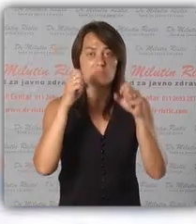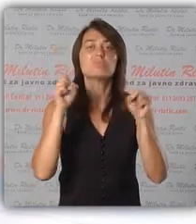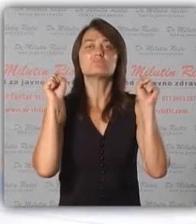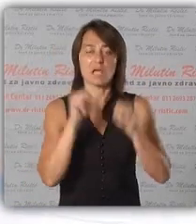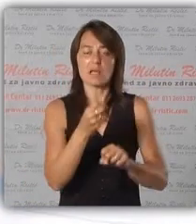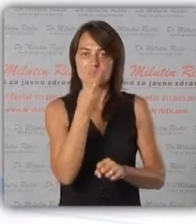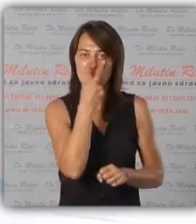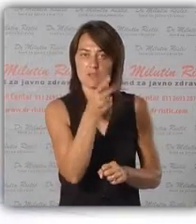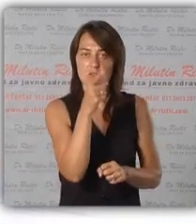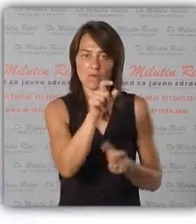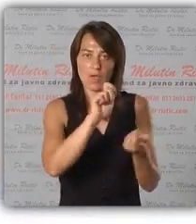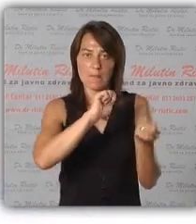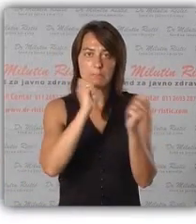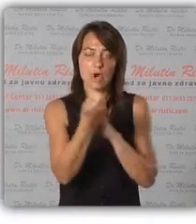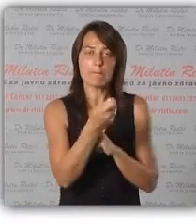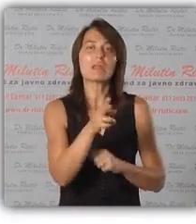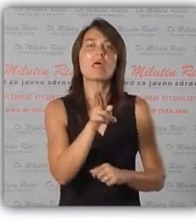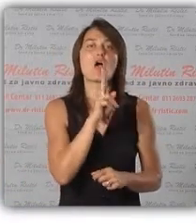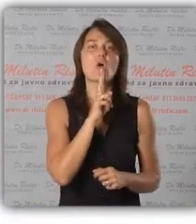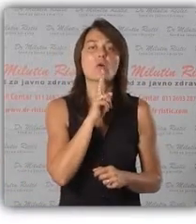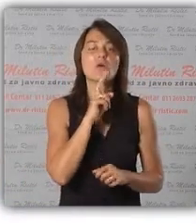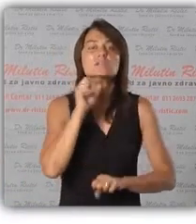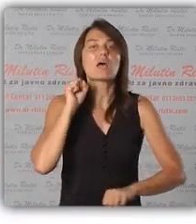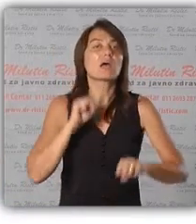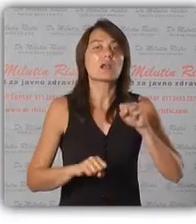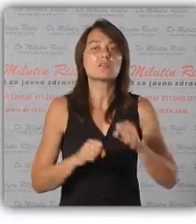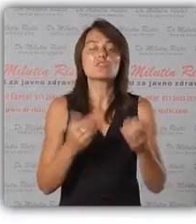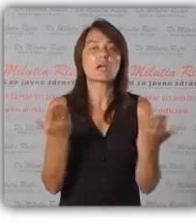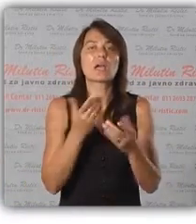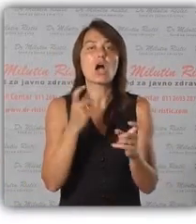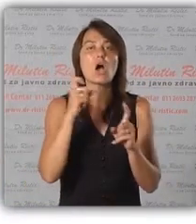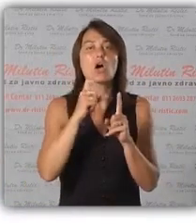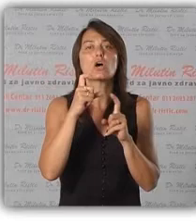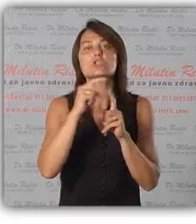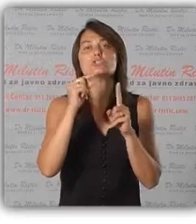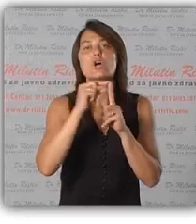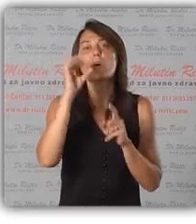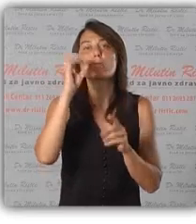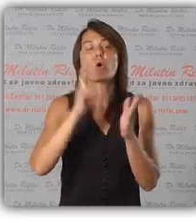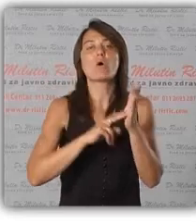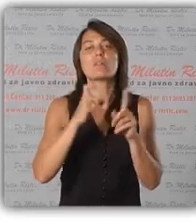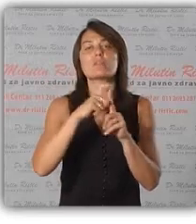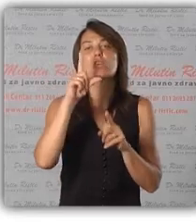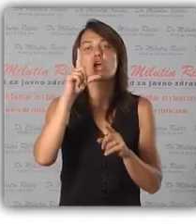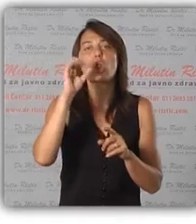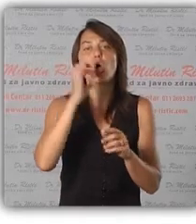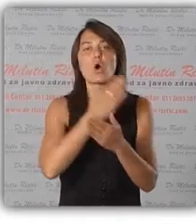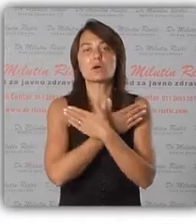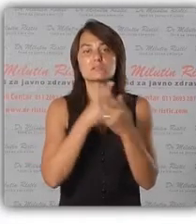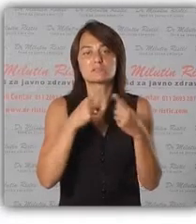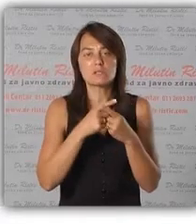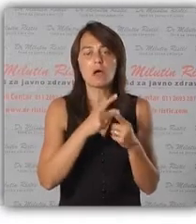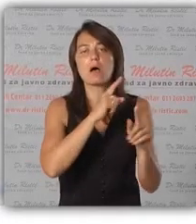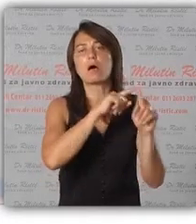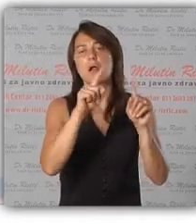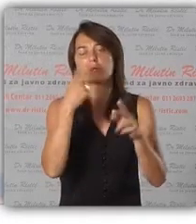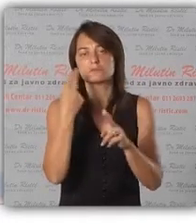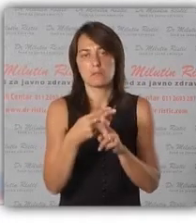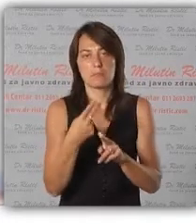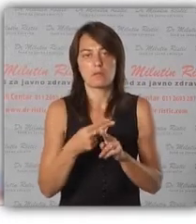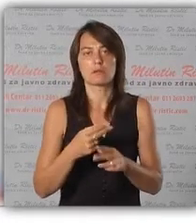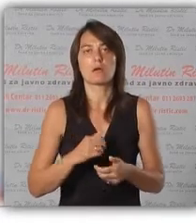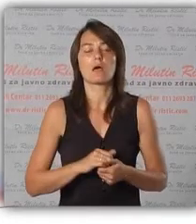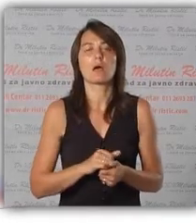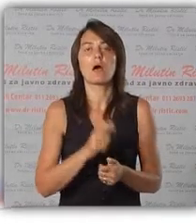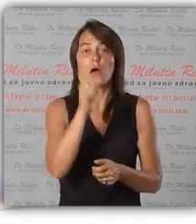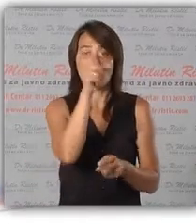Rengenskim snimkom se zaista uočavaju ove promene koje se karakterišu kao spondiloza, spondiloartroza, diskartroza,